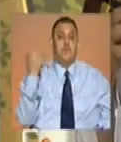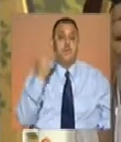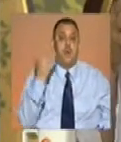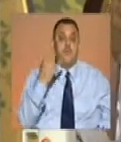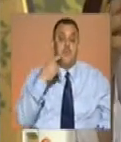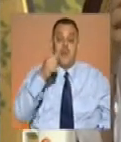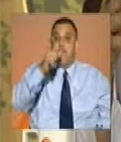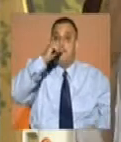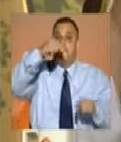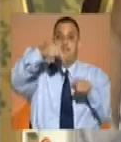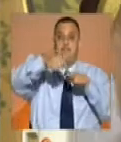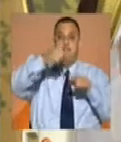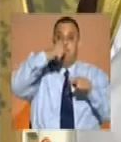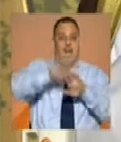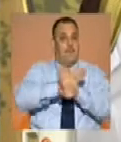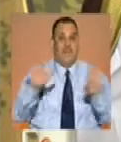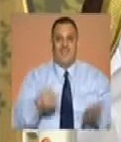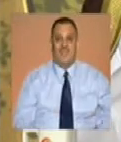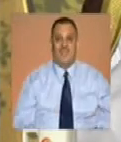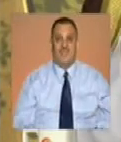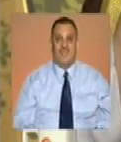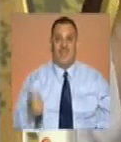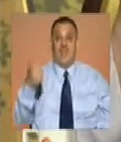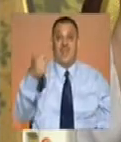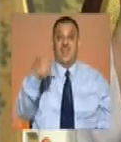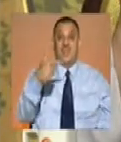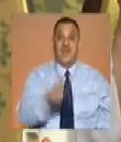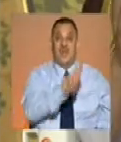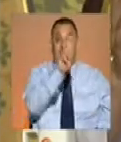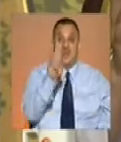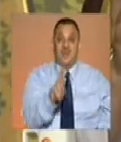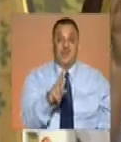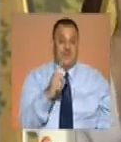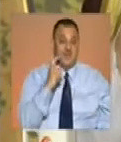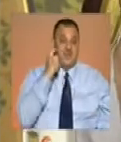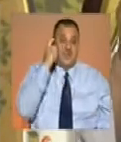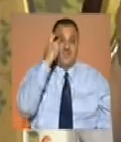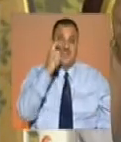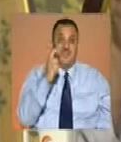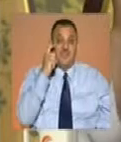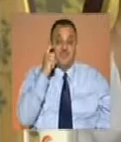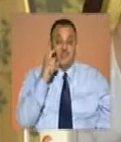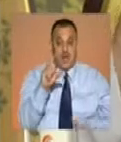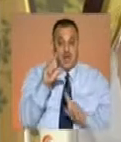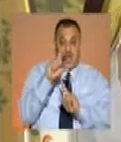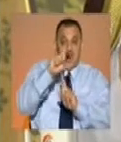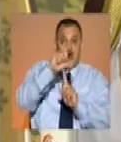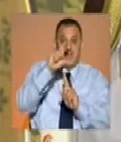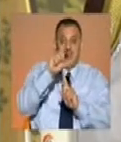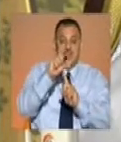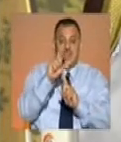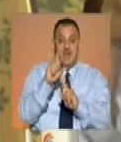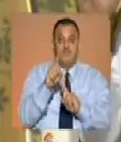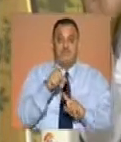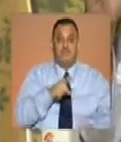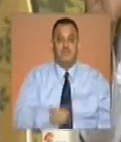الماء، إلى أن هذا من الماء. الأمر الآخر يا أخي الفاضل، ما دام عندك هذا الوسواس وأنت في المسجد وحصل عندك شيء من